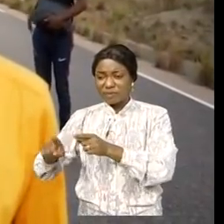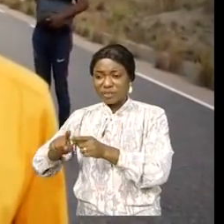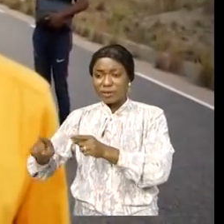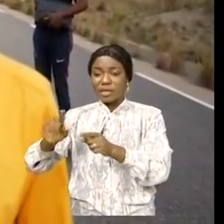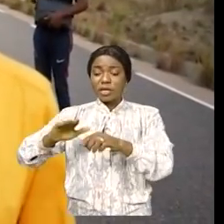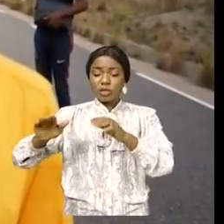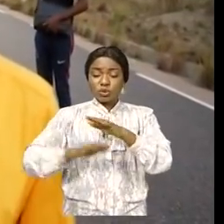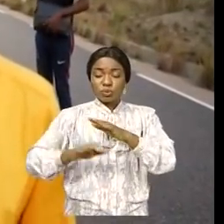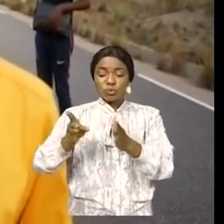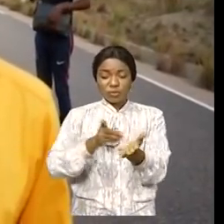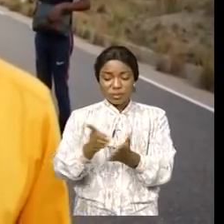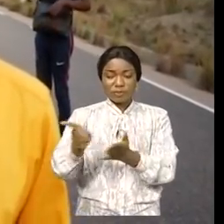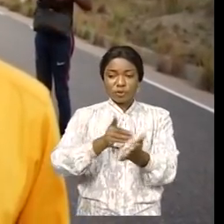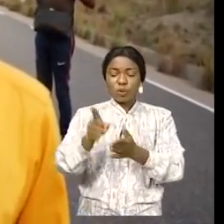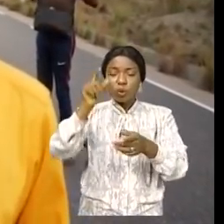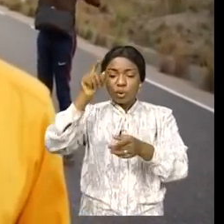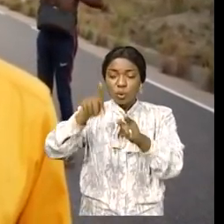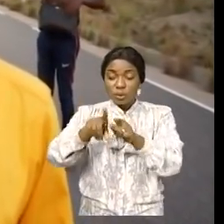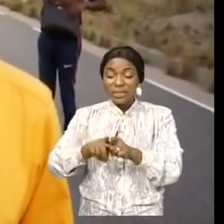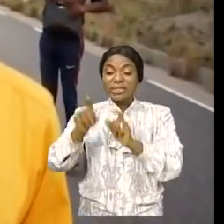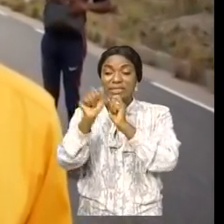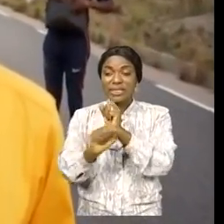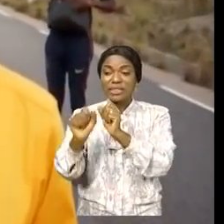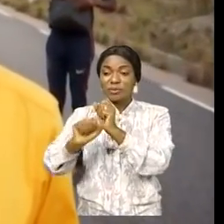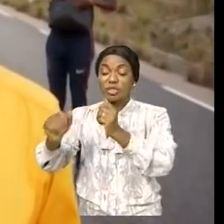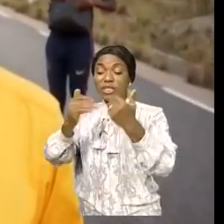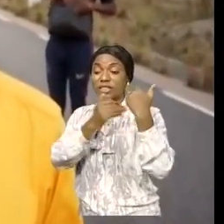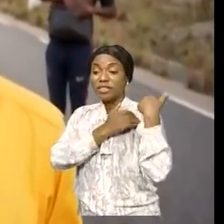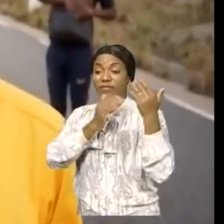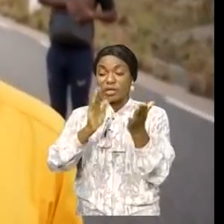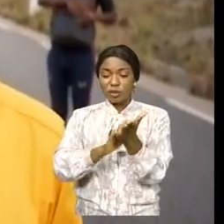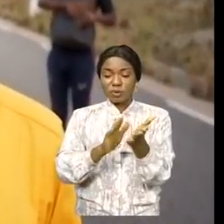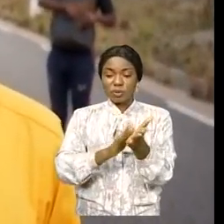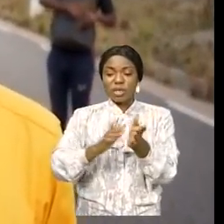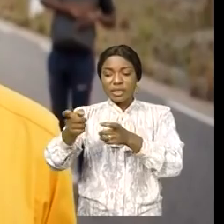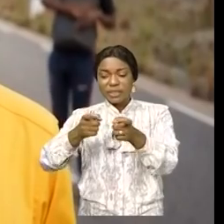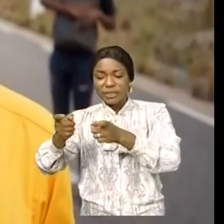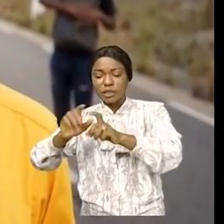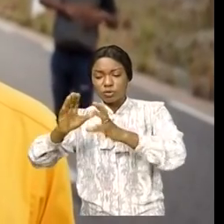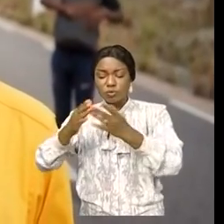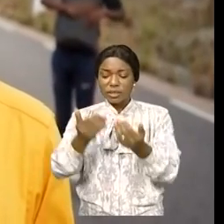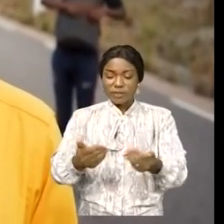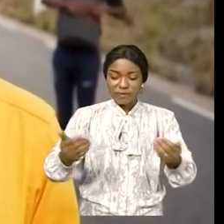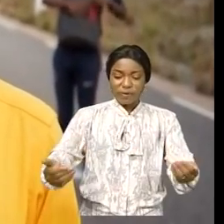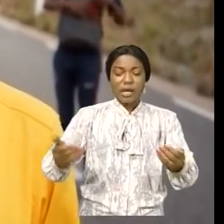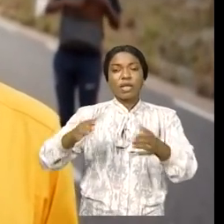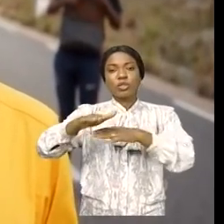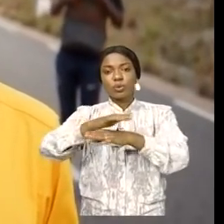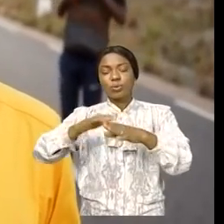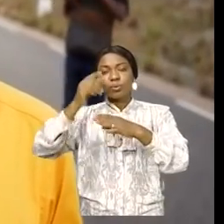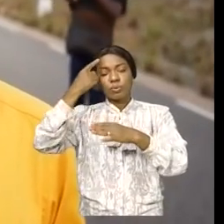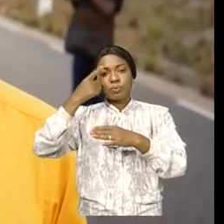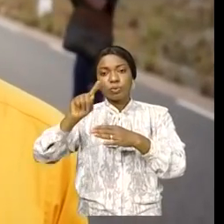sous-divisions et puis sensibiliser aussi les chefs d'établissement, les gestionnaires et les élèves, surtout pour